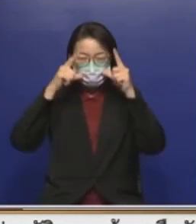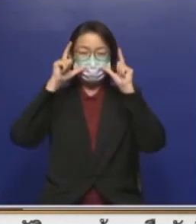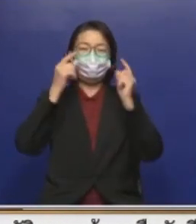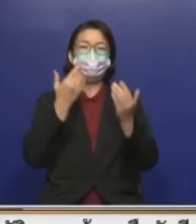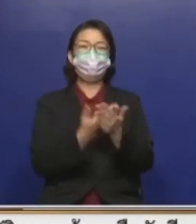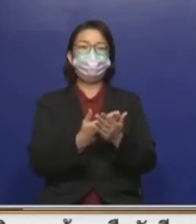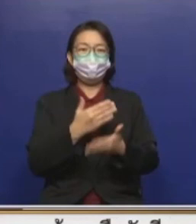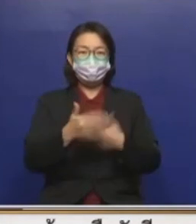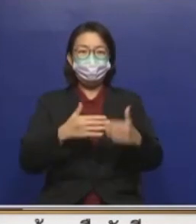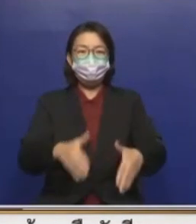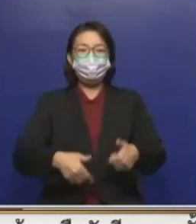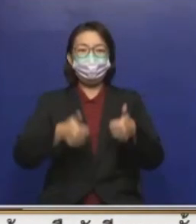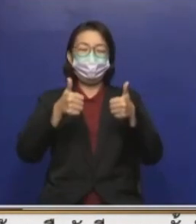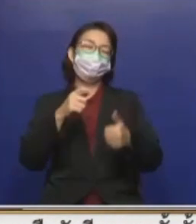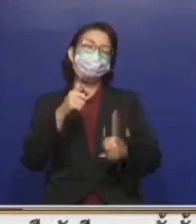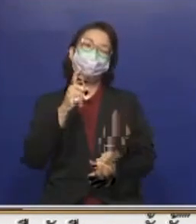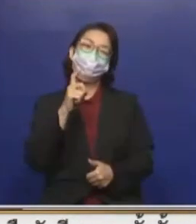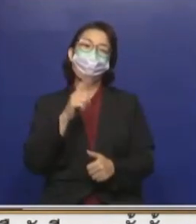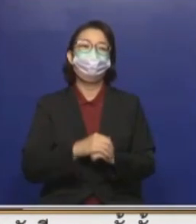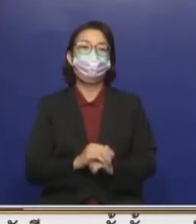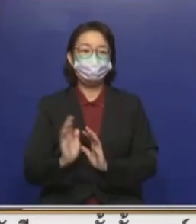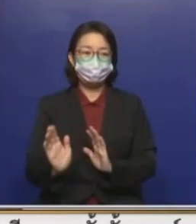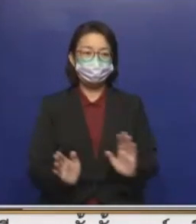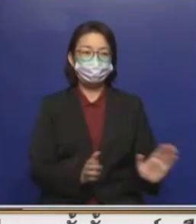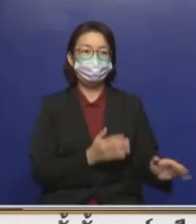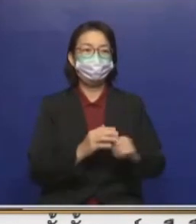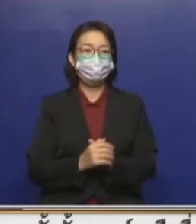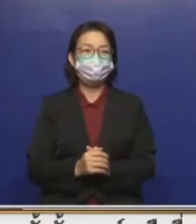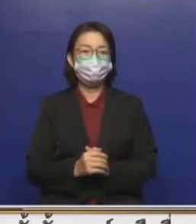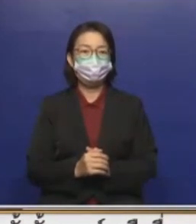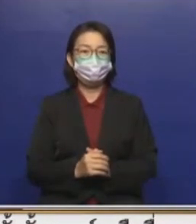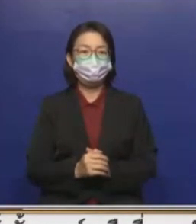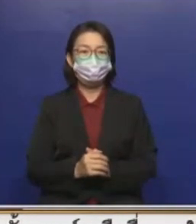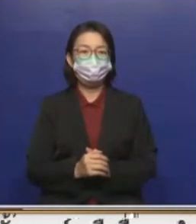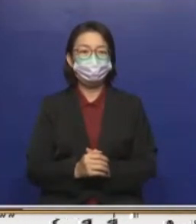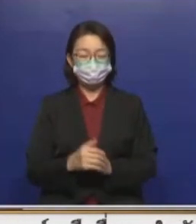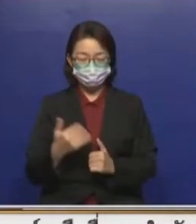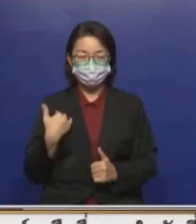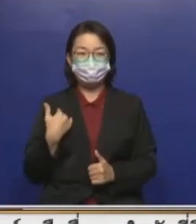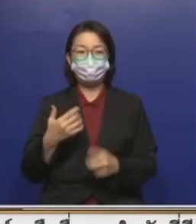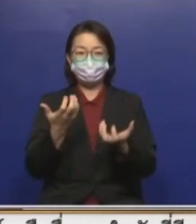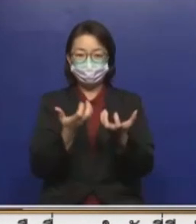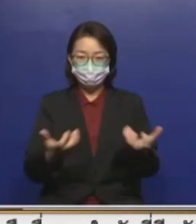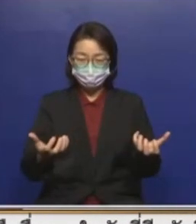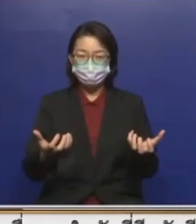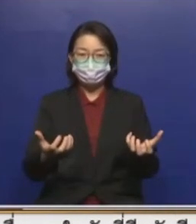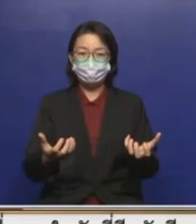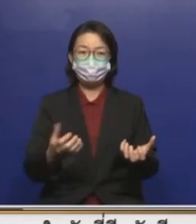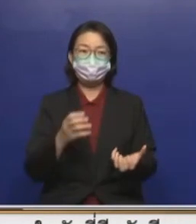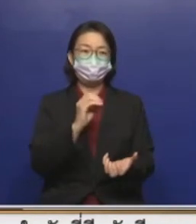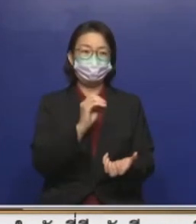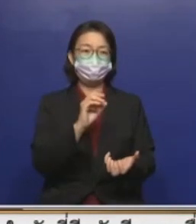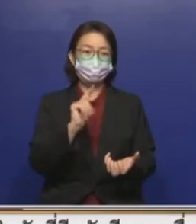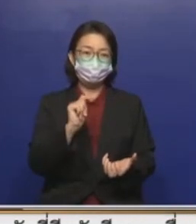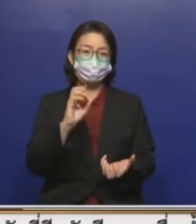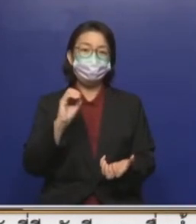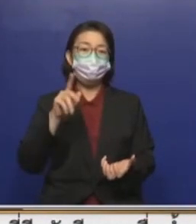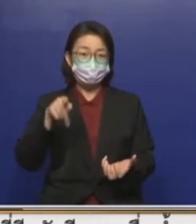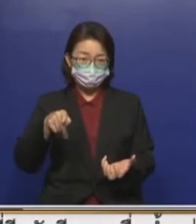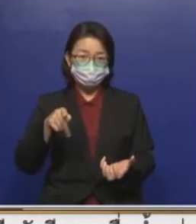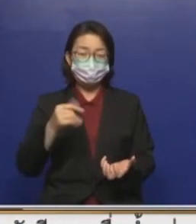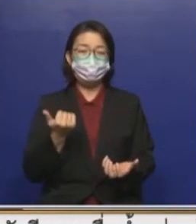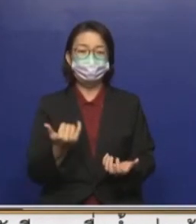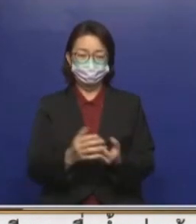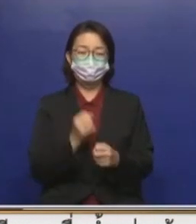ได้ค่ะมาพูดถึงเรื่องการพัฒนาผลิตภัณฑ์ชุมชนนะคะหรือว่ากลุ่มของสินค้าโอทอปกรมพัฒนาชุมชนก็